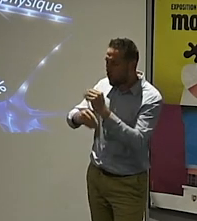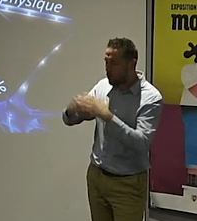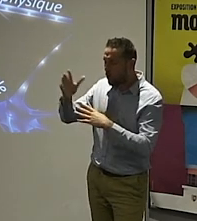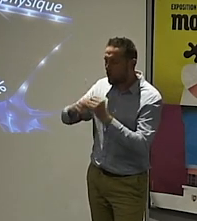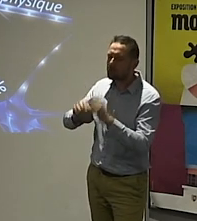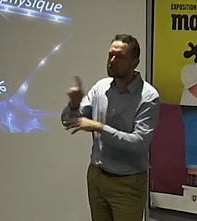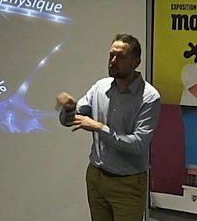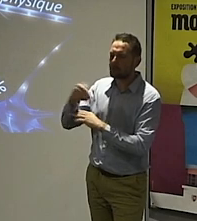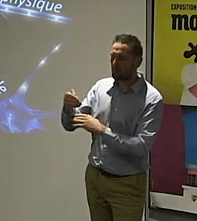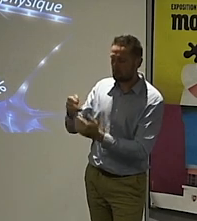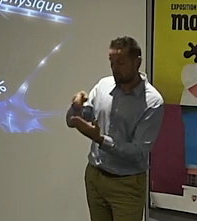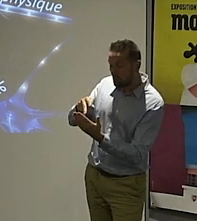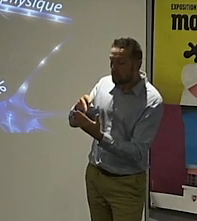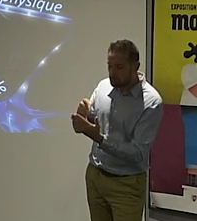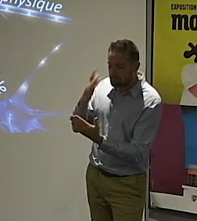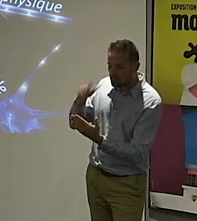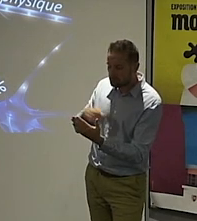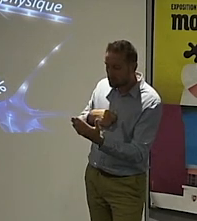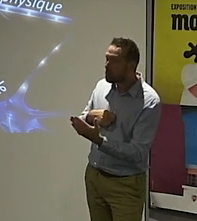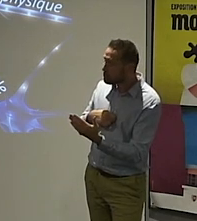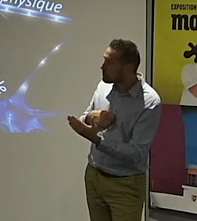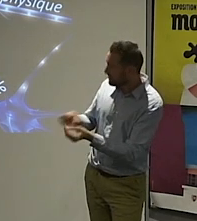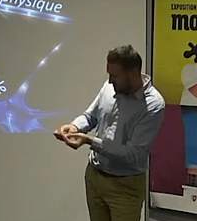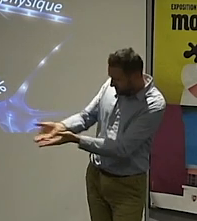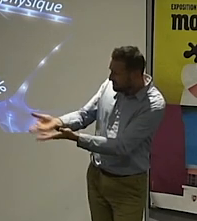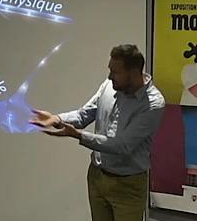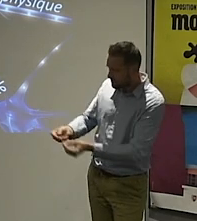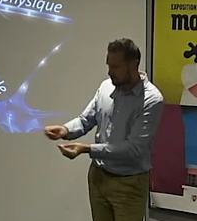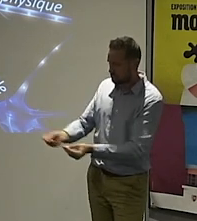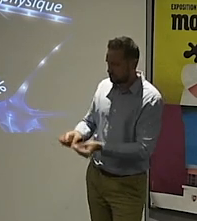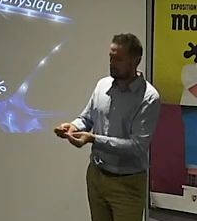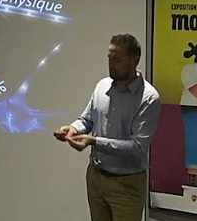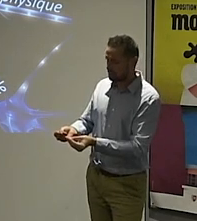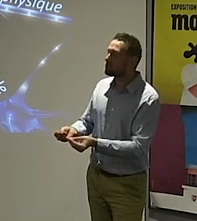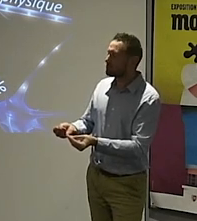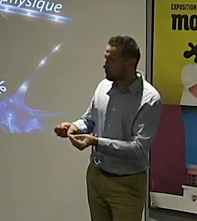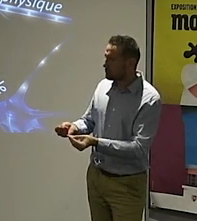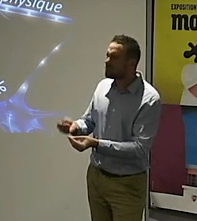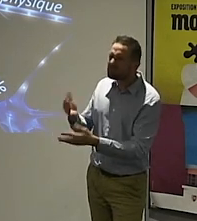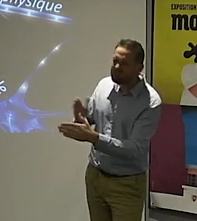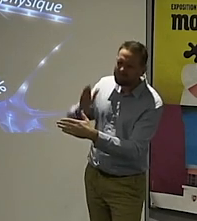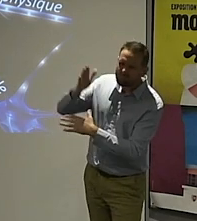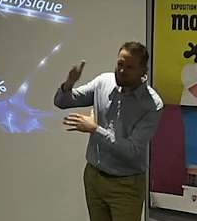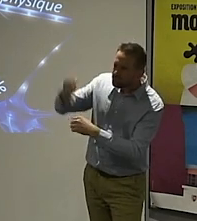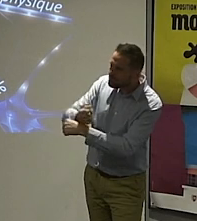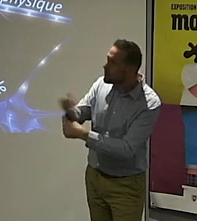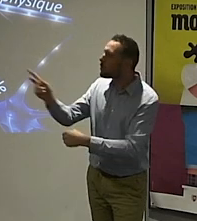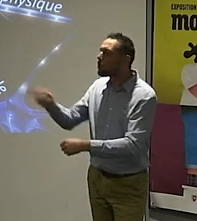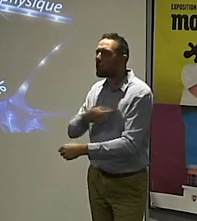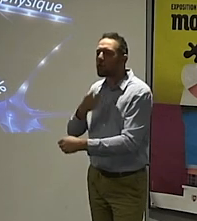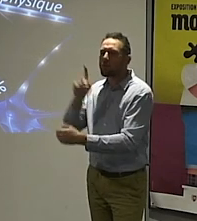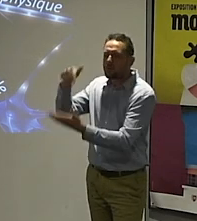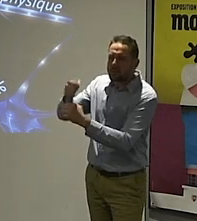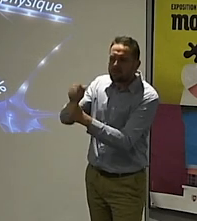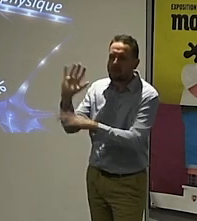dit oui, peut-être. Il m'a dit prenez-le, on ne sait jamais. Et je voudrais revoir ce médecin interne maintenant, à Labourie. Je